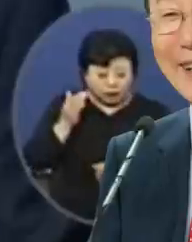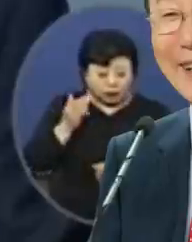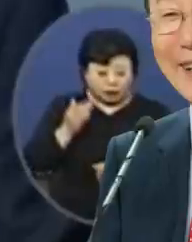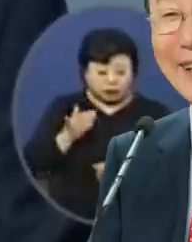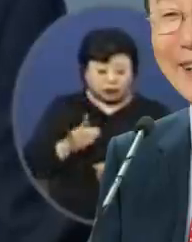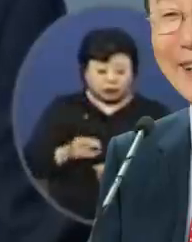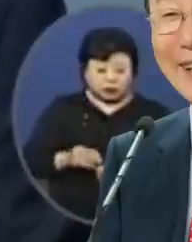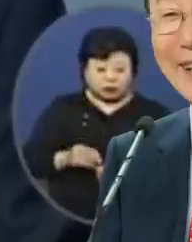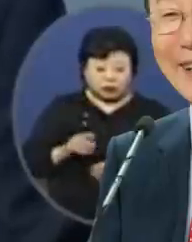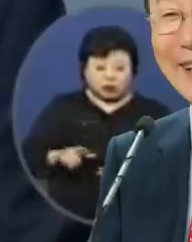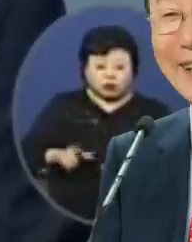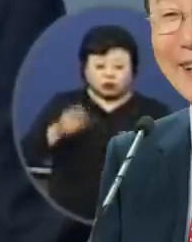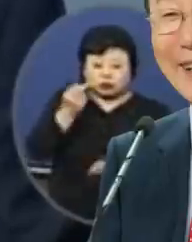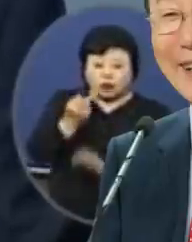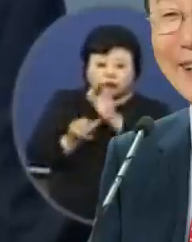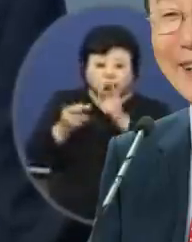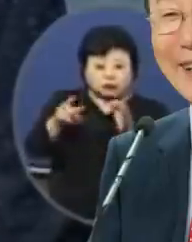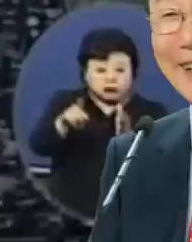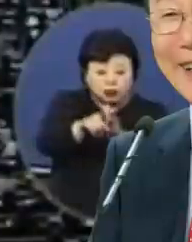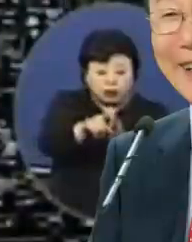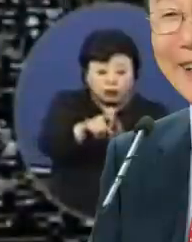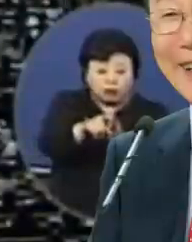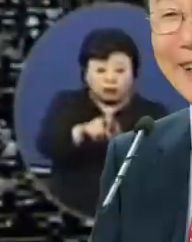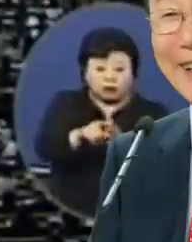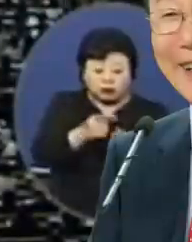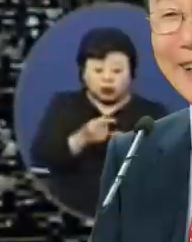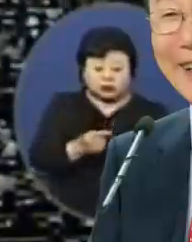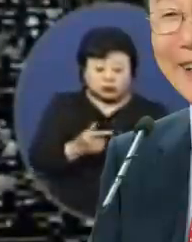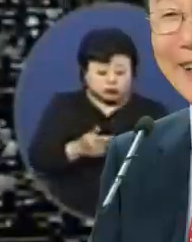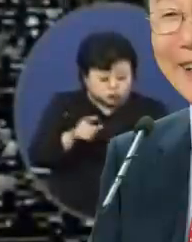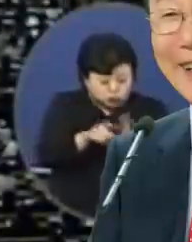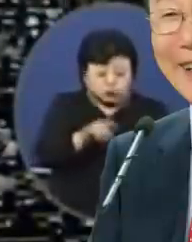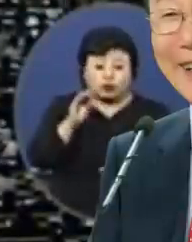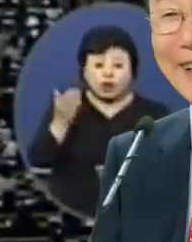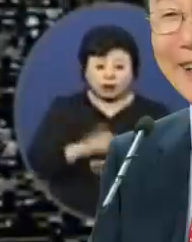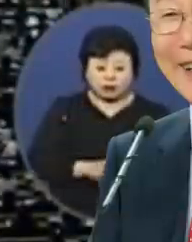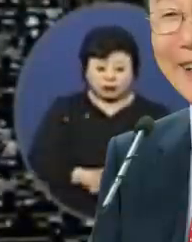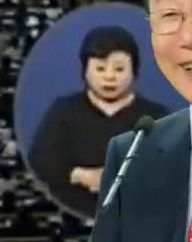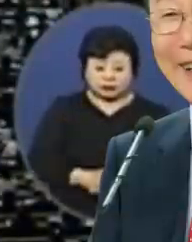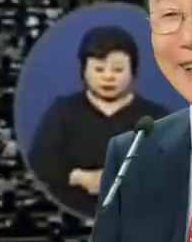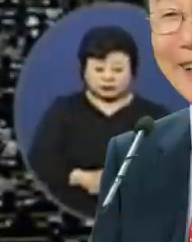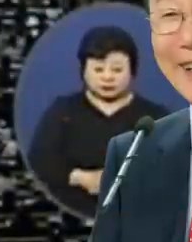동쪽에서 해가 뜰 것을 믿지 않아요. 그처럼 예수님을 믿으면 돼요.